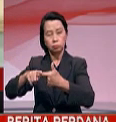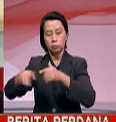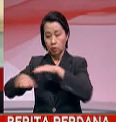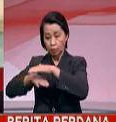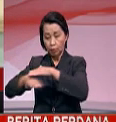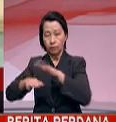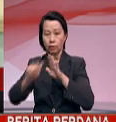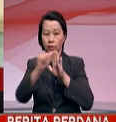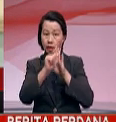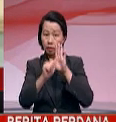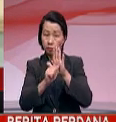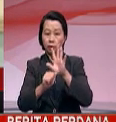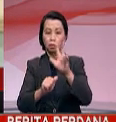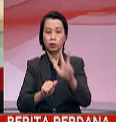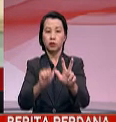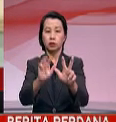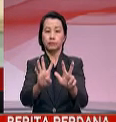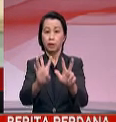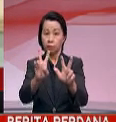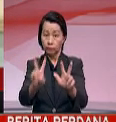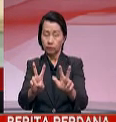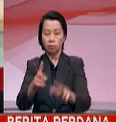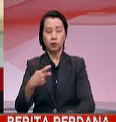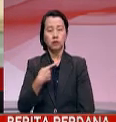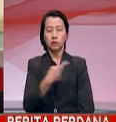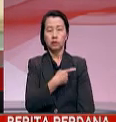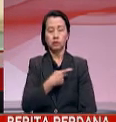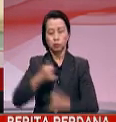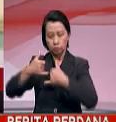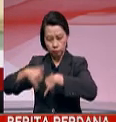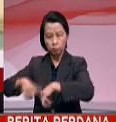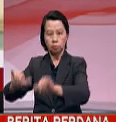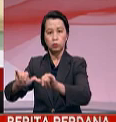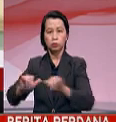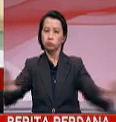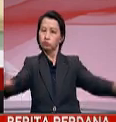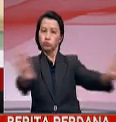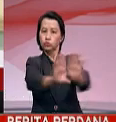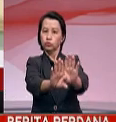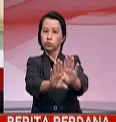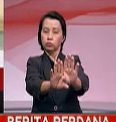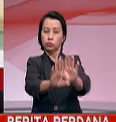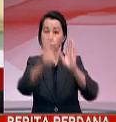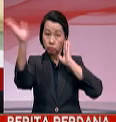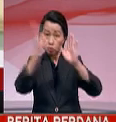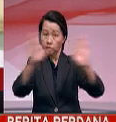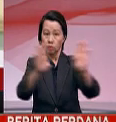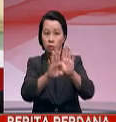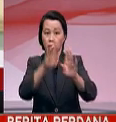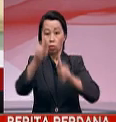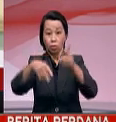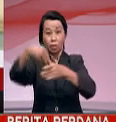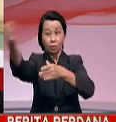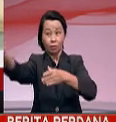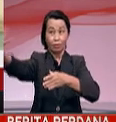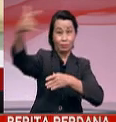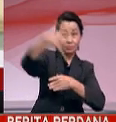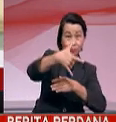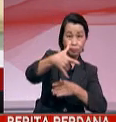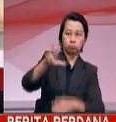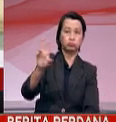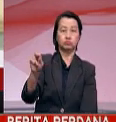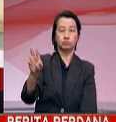bawah Akta 342 ini, kita masih lagi menutup pintu negara kita kepada warga asing